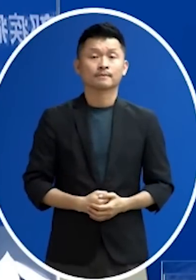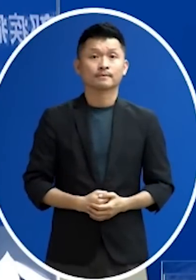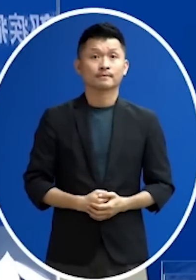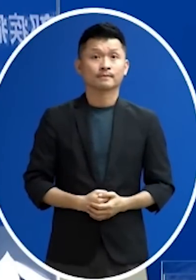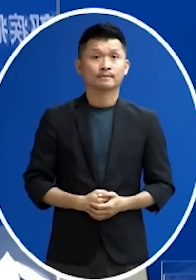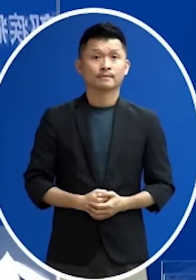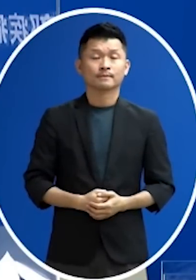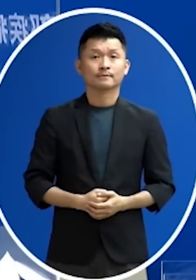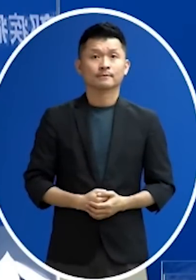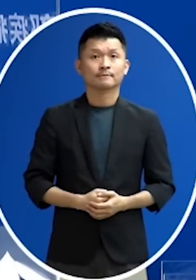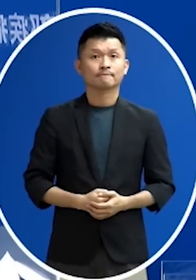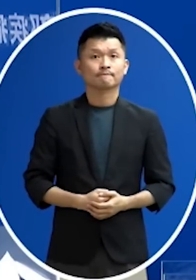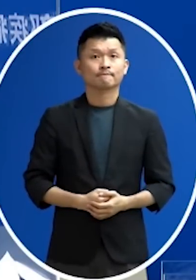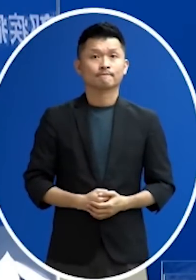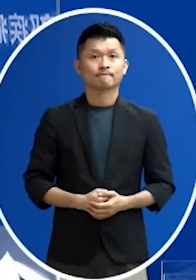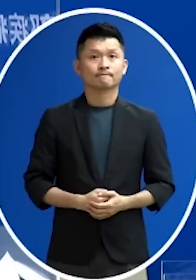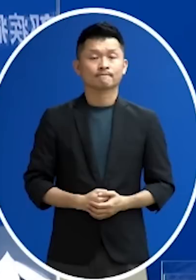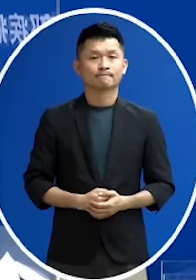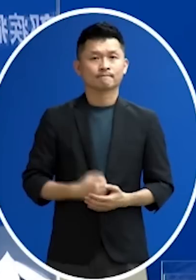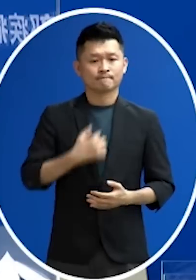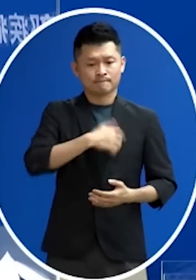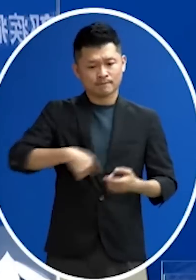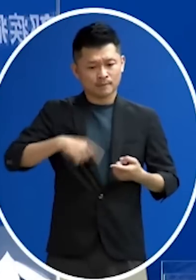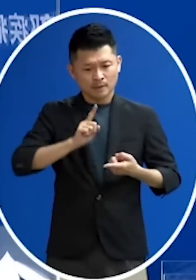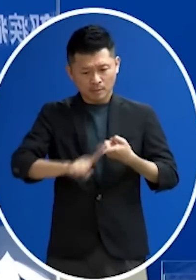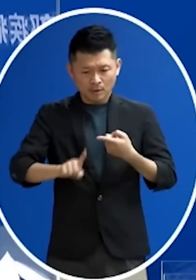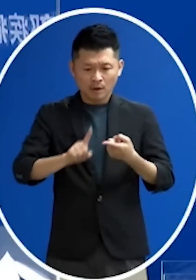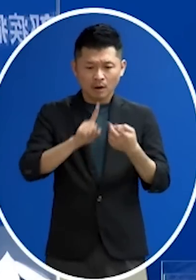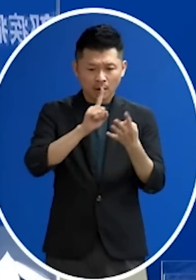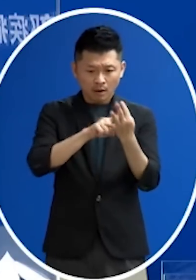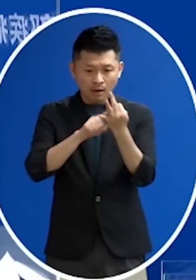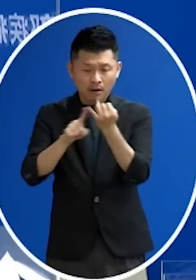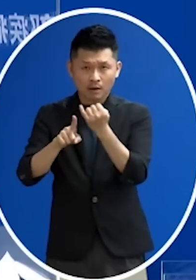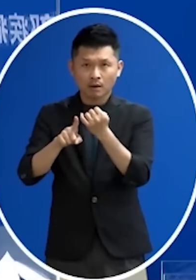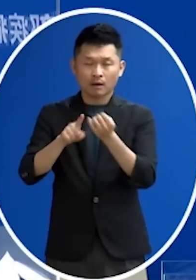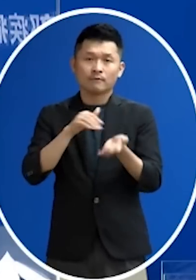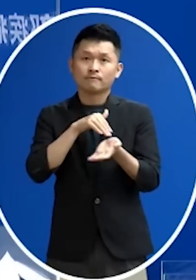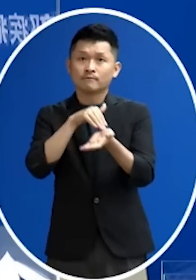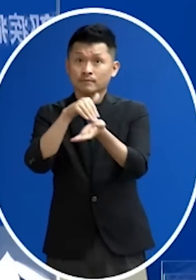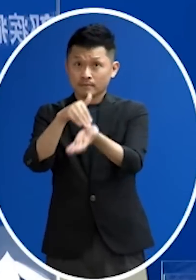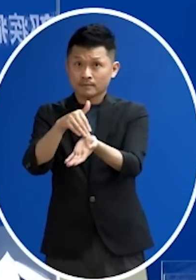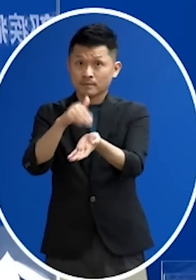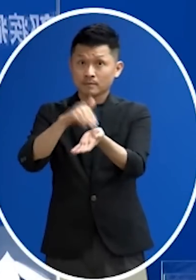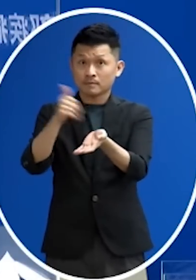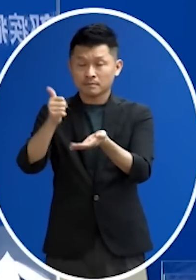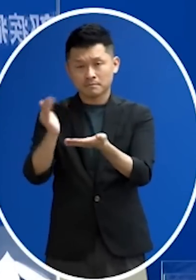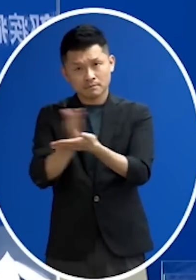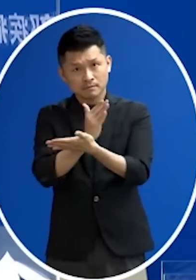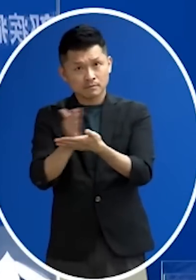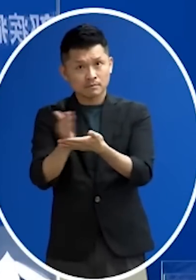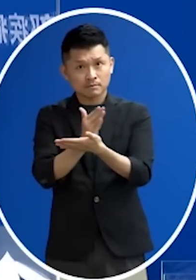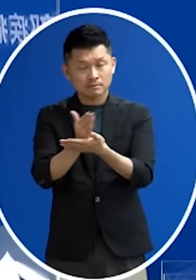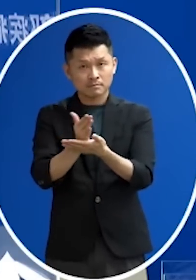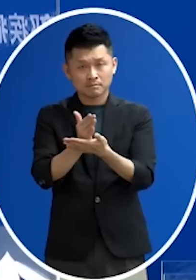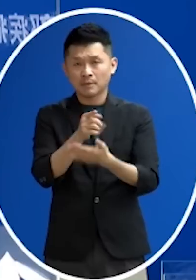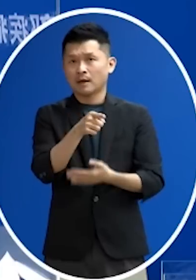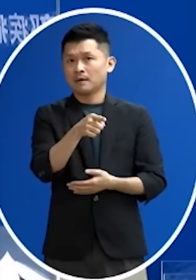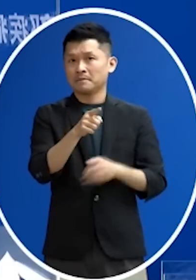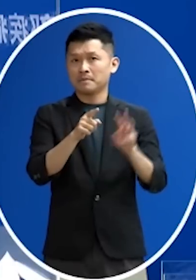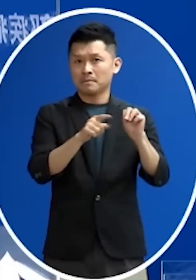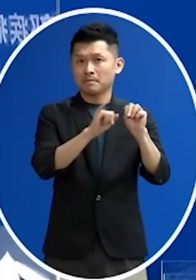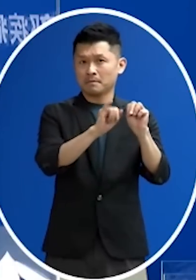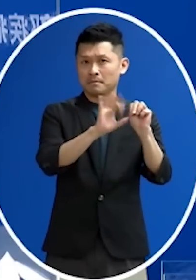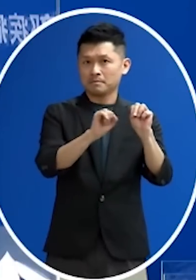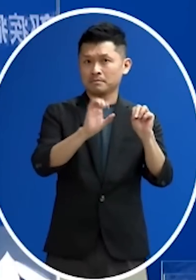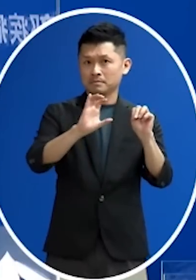在这个症状出现后呢，就就医，然后经过医师的诊断判断之后呢，认为是 MIS-C，